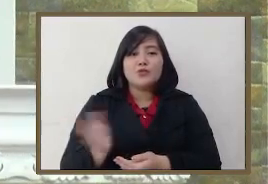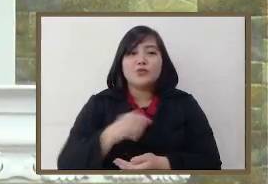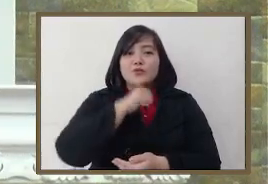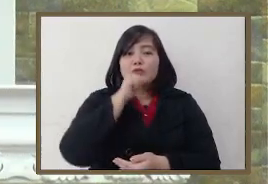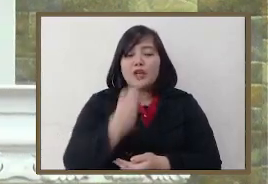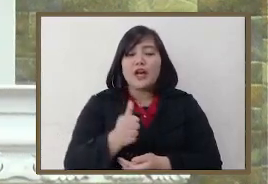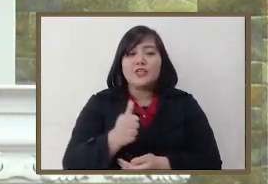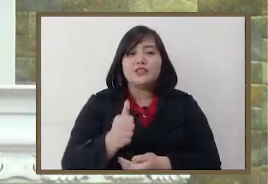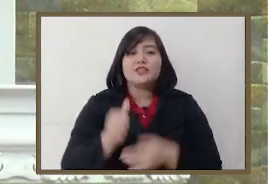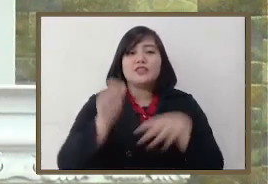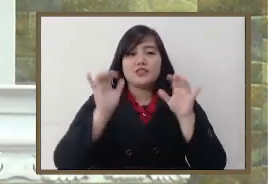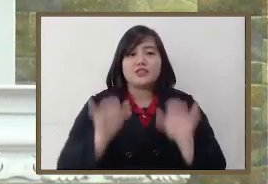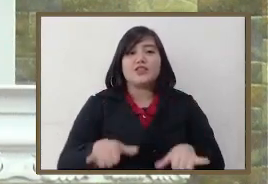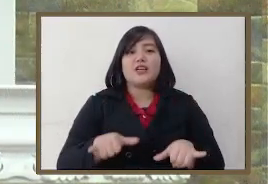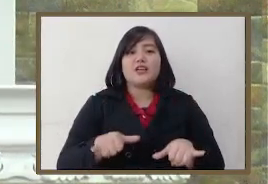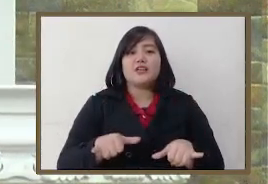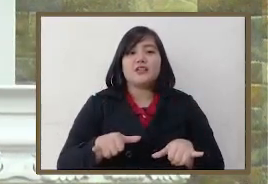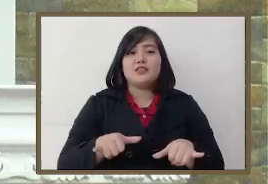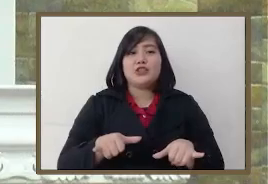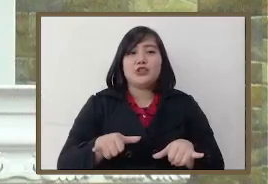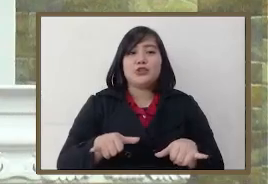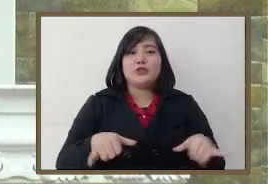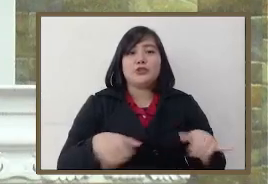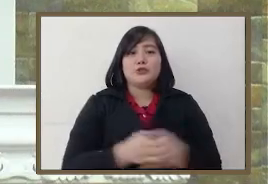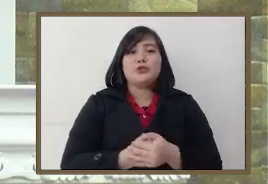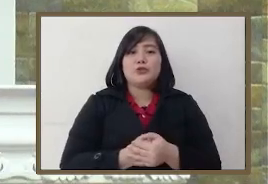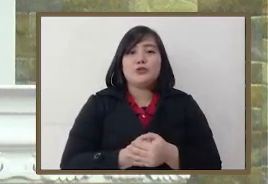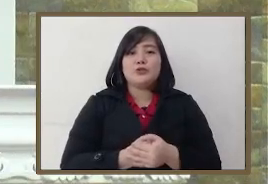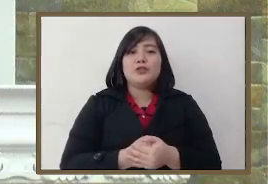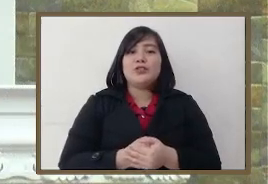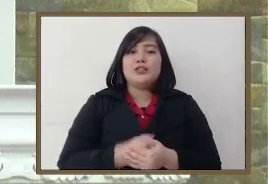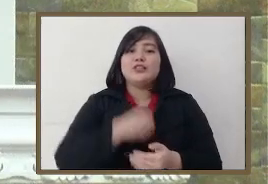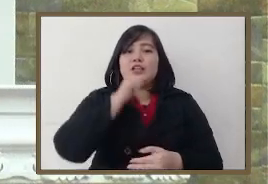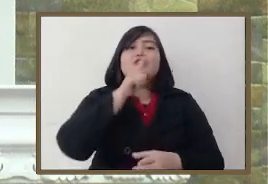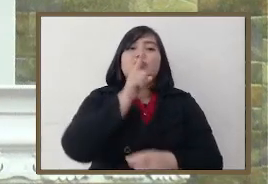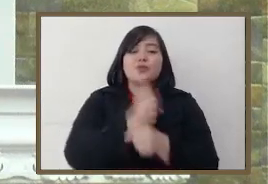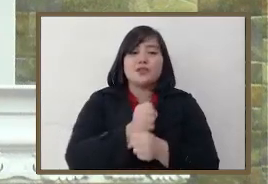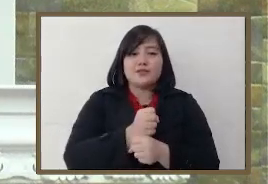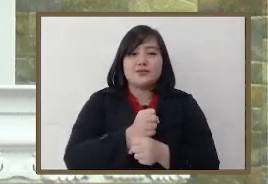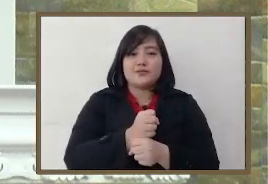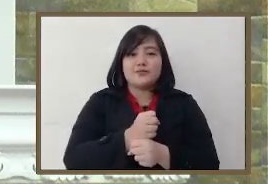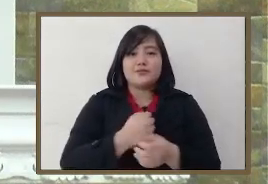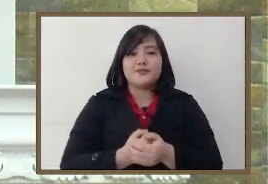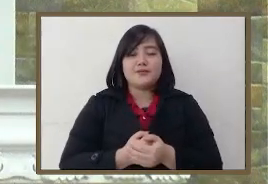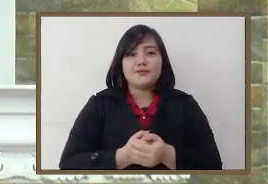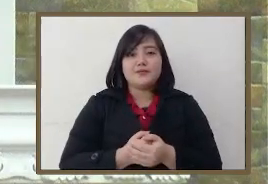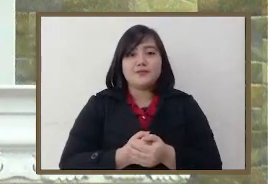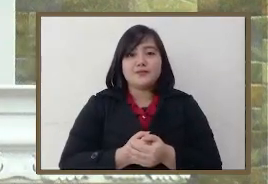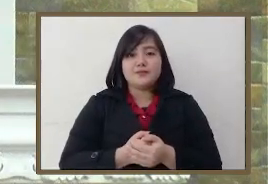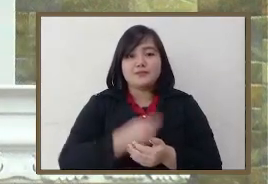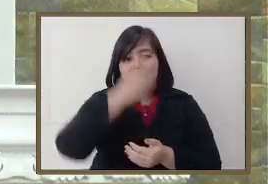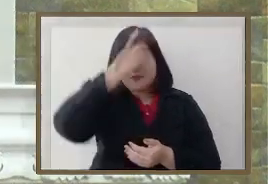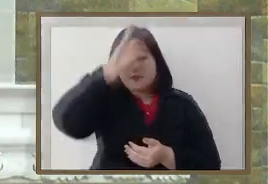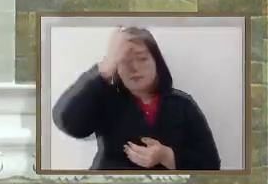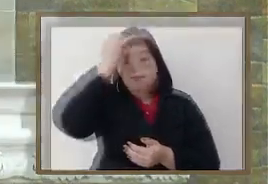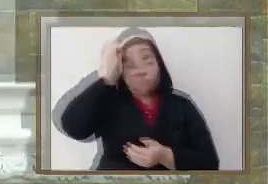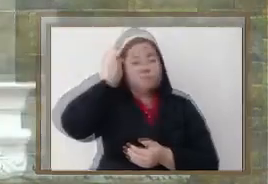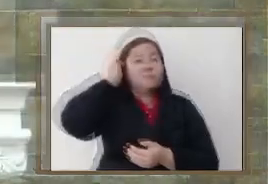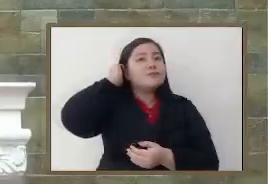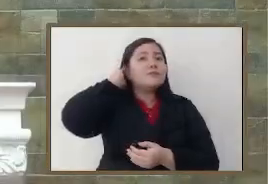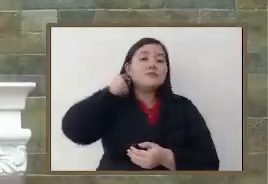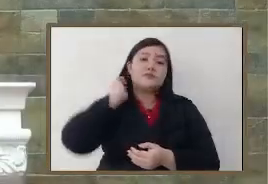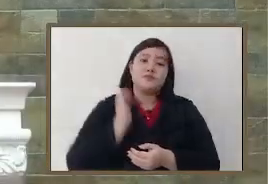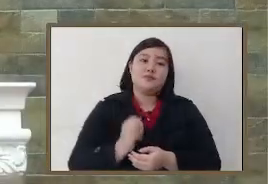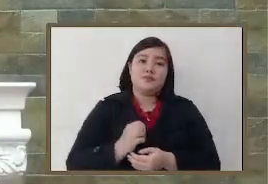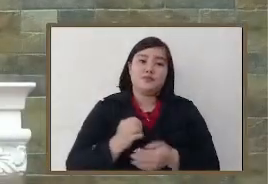Hindi kayo iniiwanan na nakahang. Alam nyo, dapat pag lumabas kayo dyan, alam nyo kung pula, kung itim,